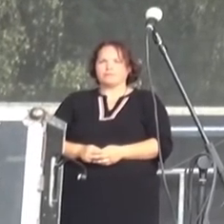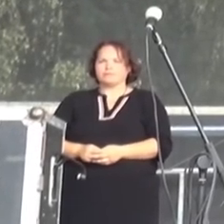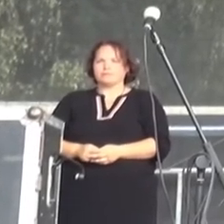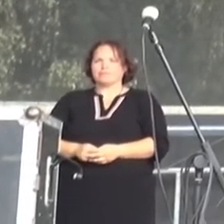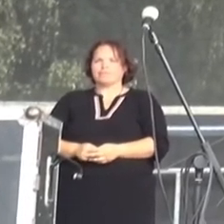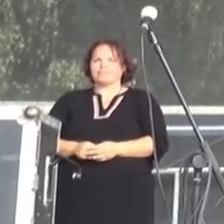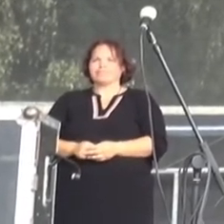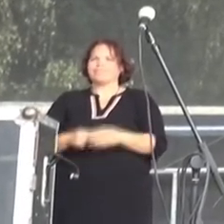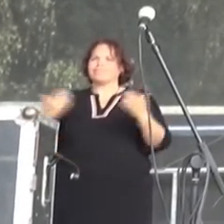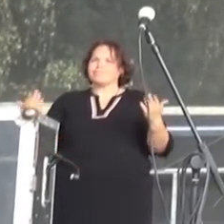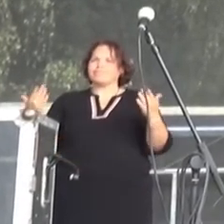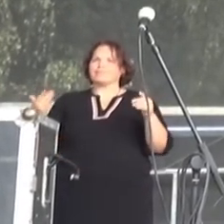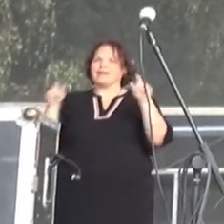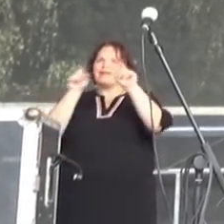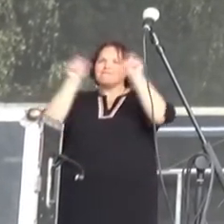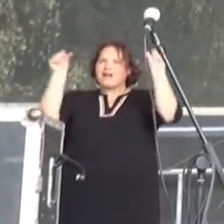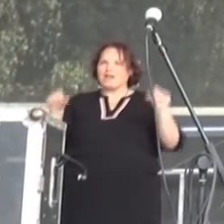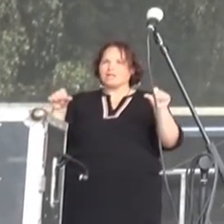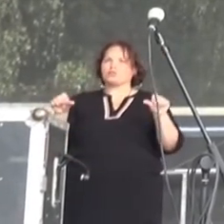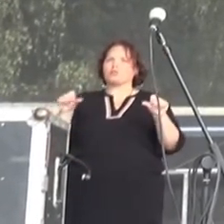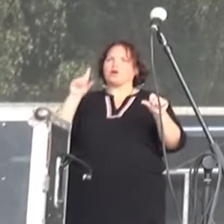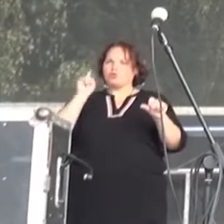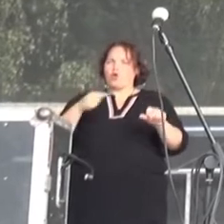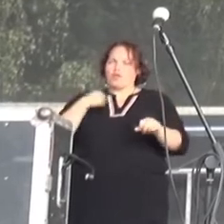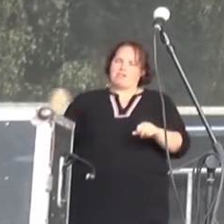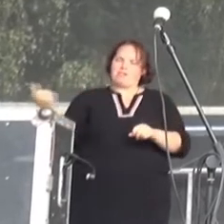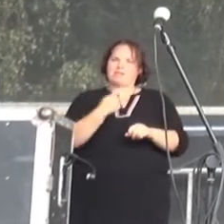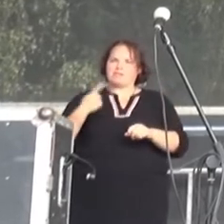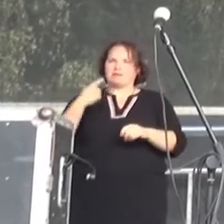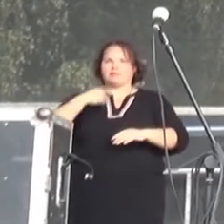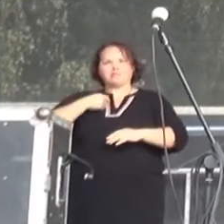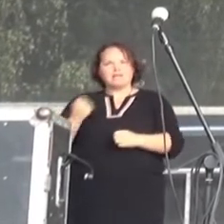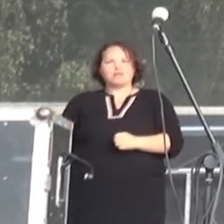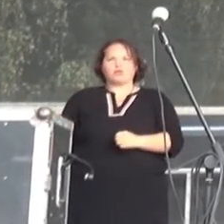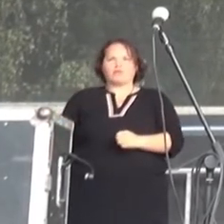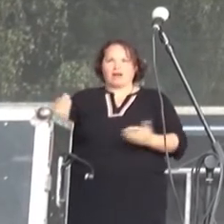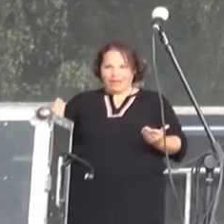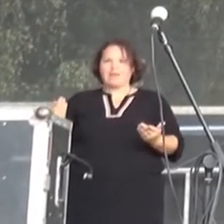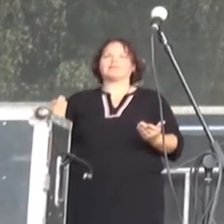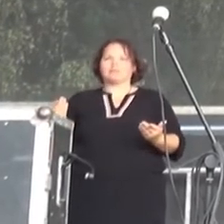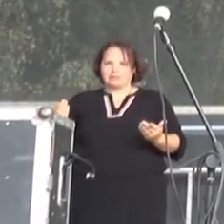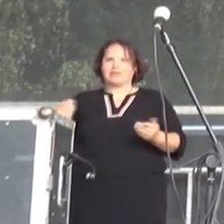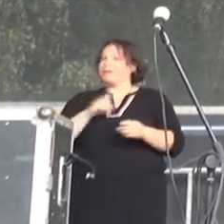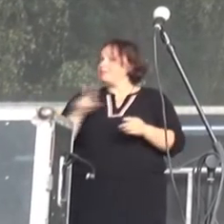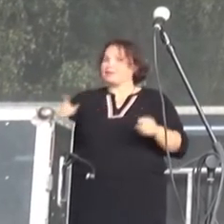Die Verfassung soll sich der Souverän geben und nicht Bundestag und Bundesrat.